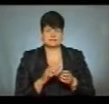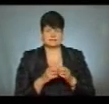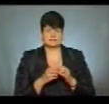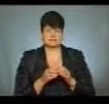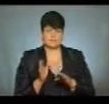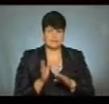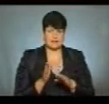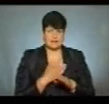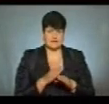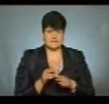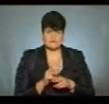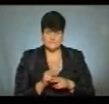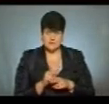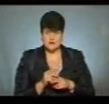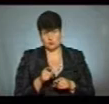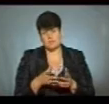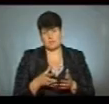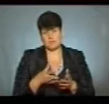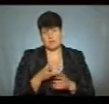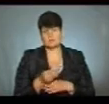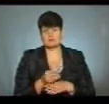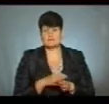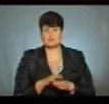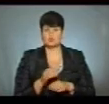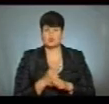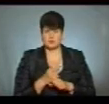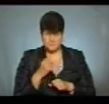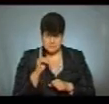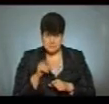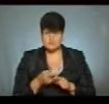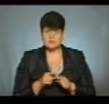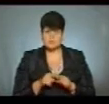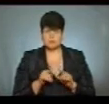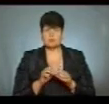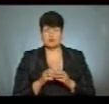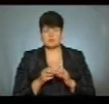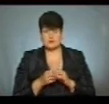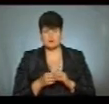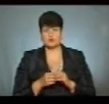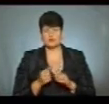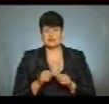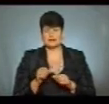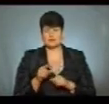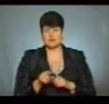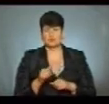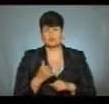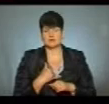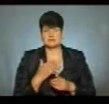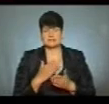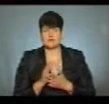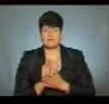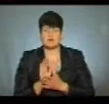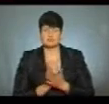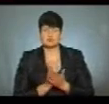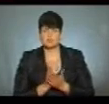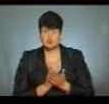зауваження ліквідують, і тоді ми аж платимо за виконані роботи. Тобто ви знаєте про це? Ми знаємо цю проблему, і в нас, крім того, що в нас є при службі автомобільних